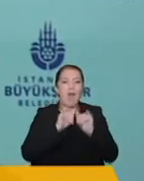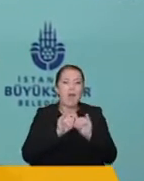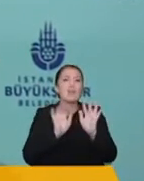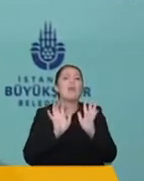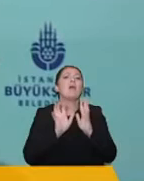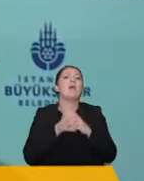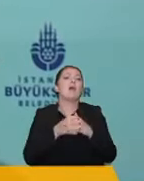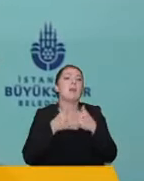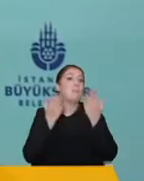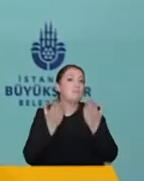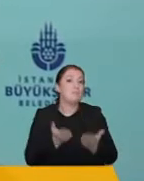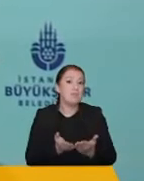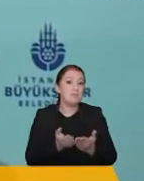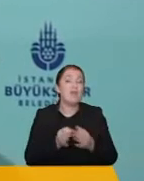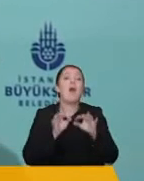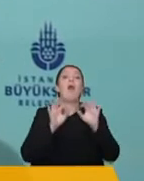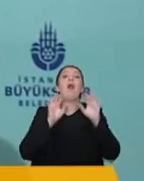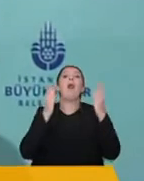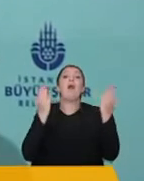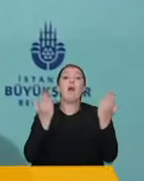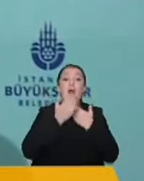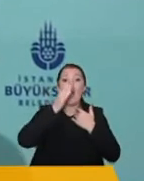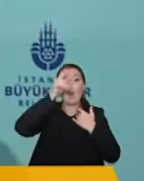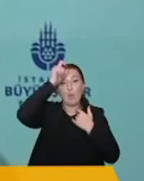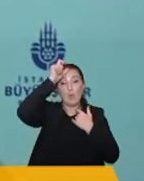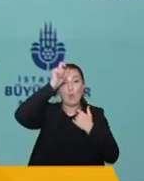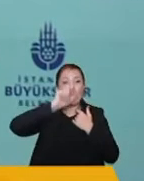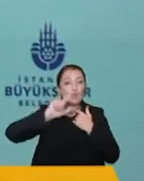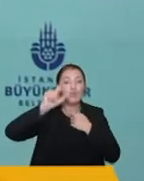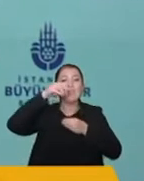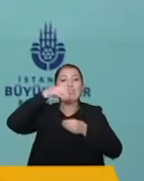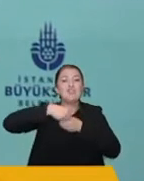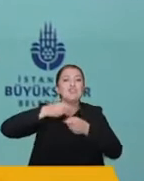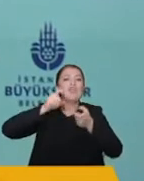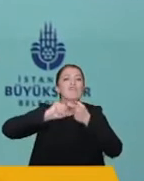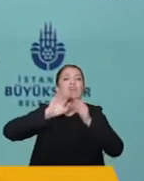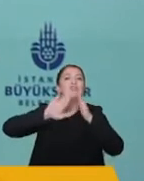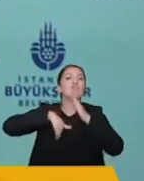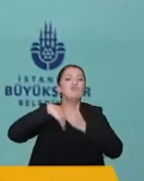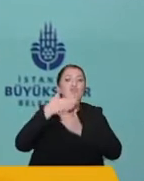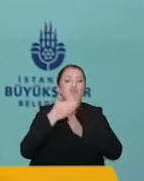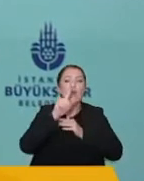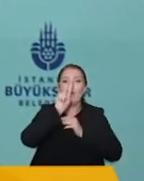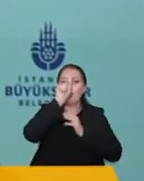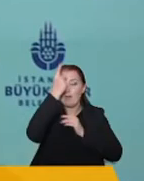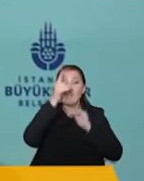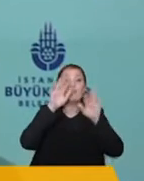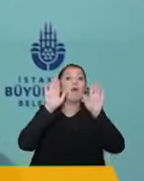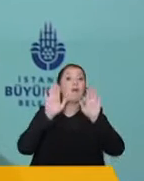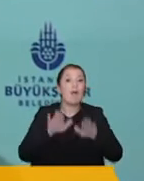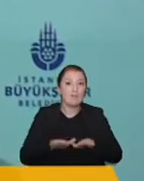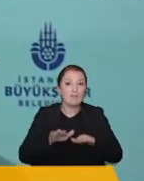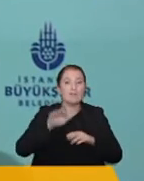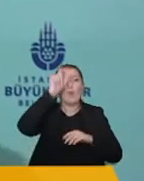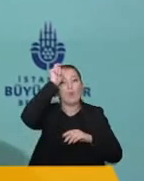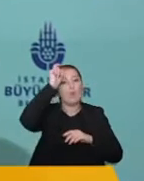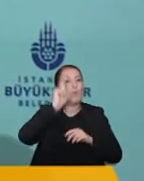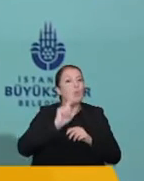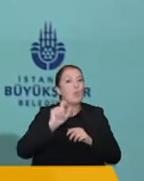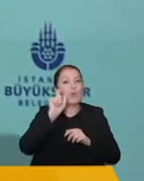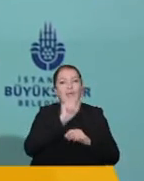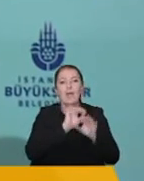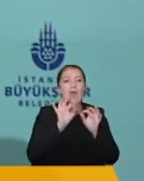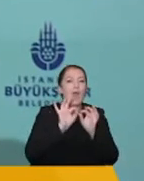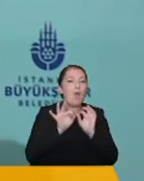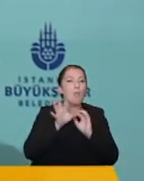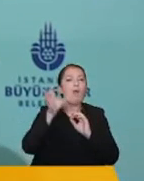ekiptir. Eğer Türkiye içeride ve dışarıda yalnız kalmışsa, Türkiye